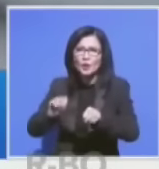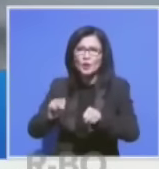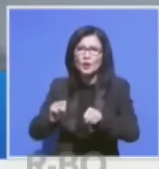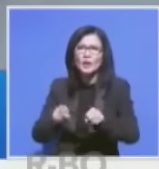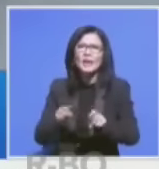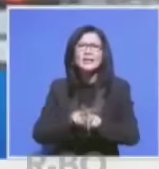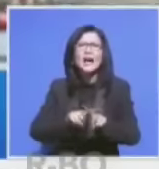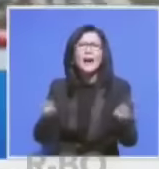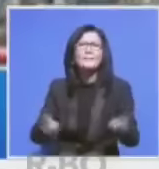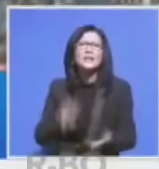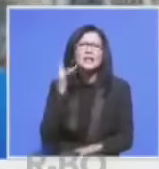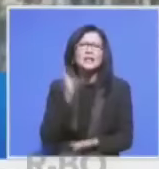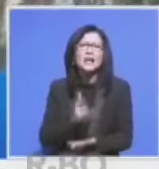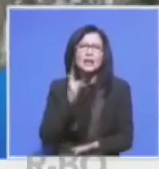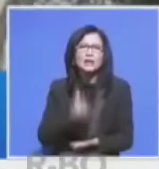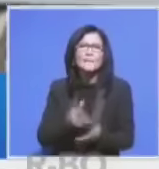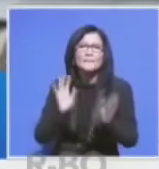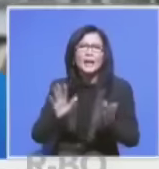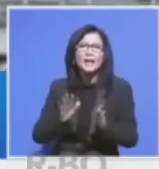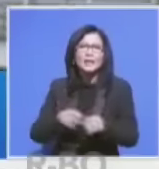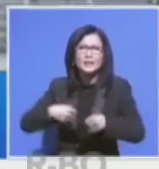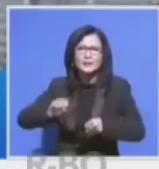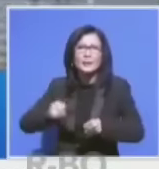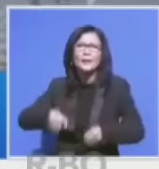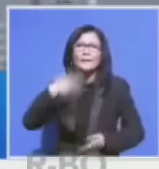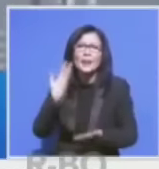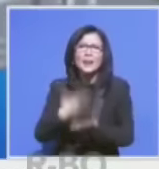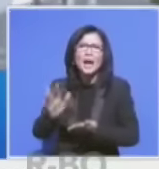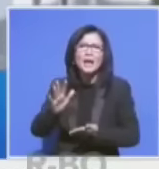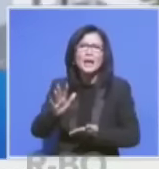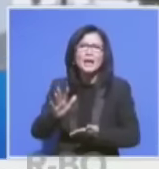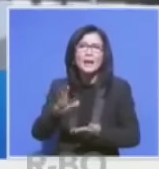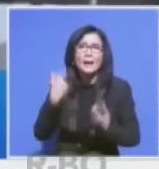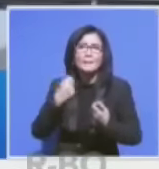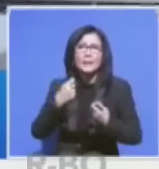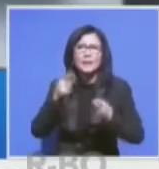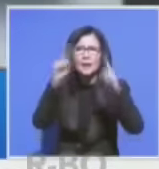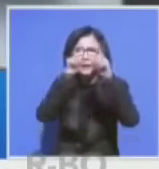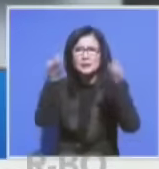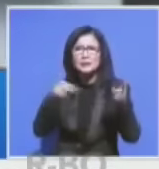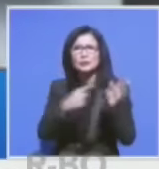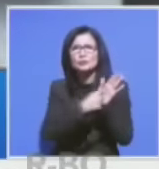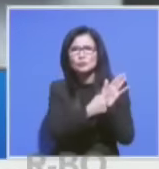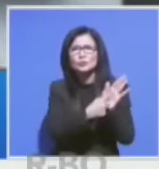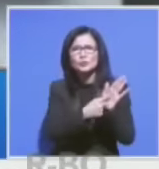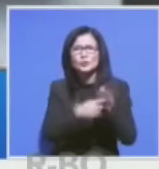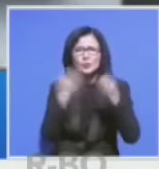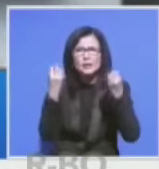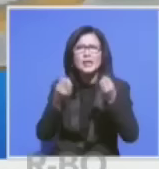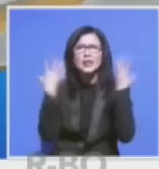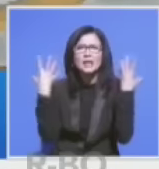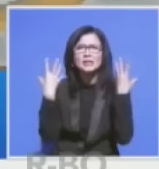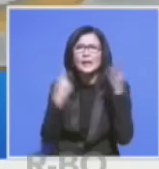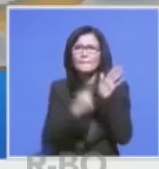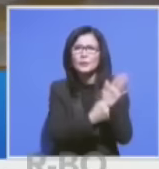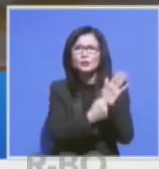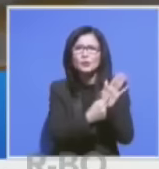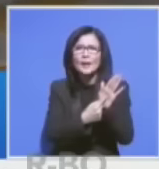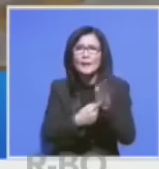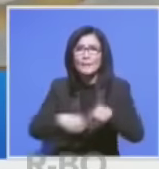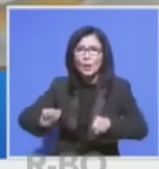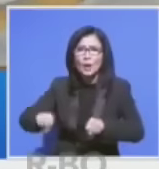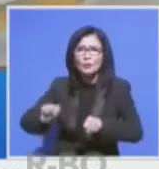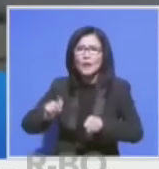masih saja banyak pengendara motor yang melanggar. Padahal, rambu-rambu dan jalur berwarna kuning sudah jelas menunjukkan bahwa roda